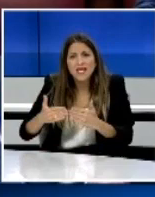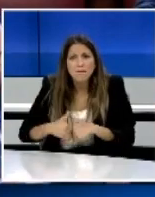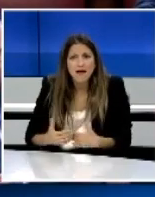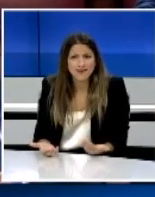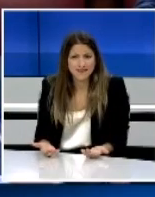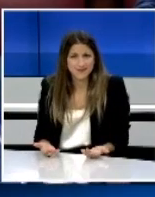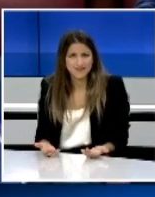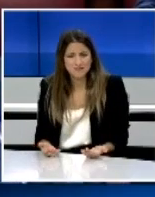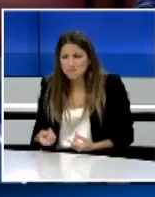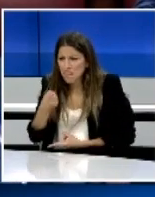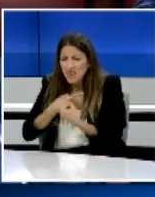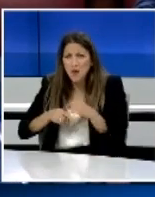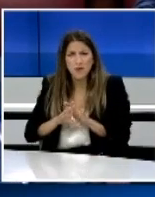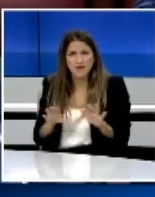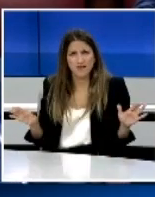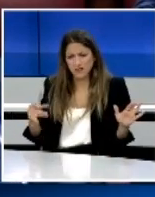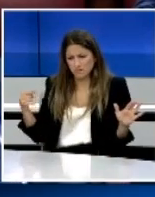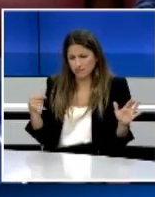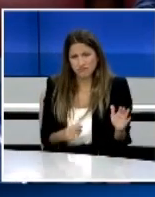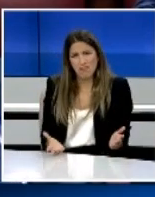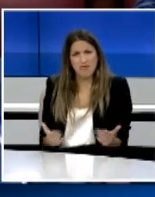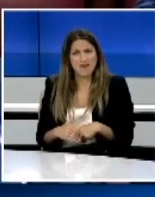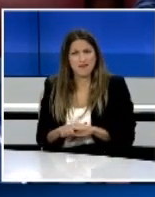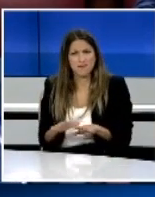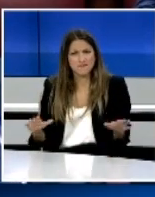σε αυτό το οποίο σας λέω, είναι επιχείρημα το οποίο είναι έολο.